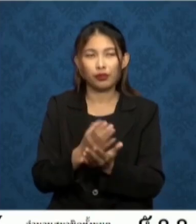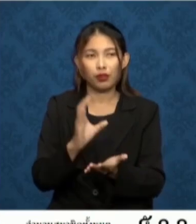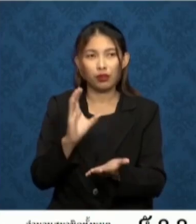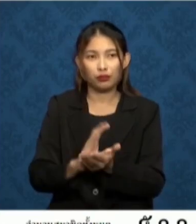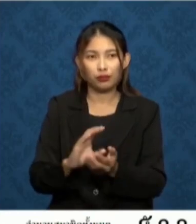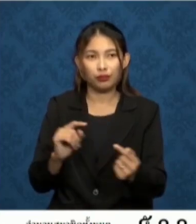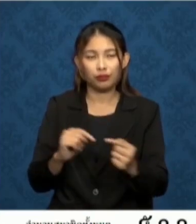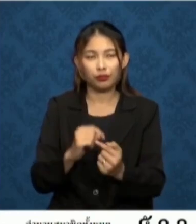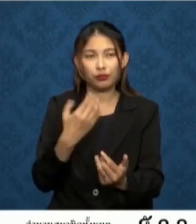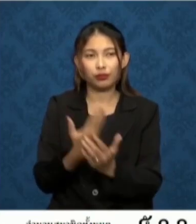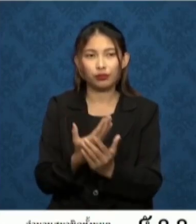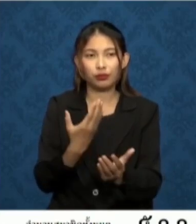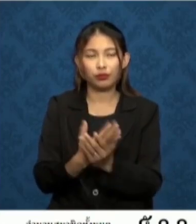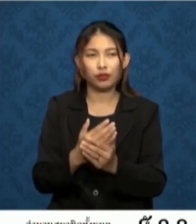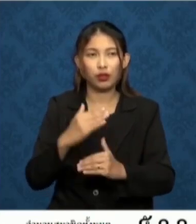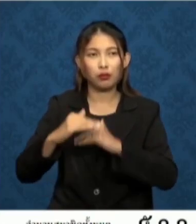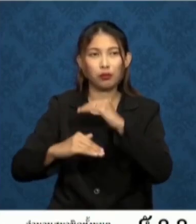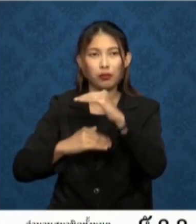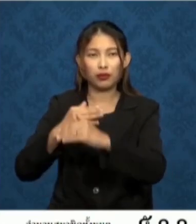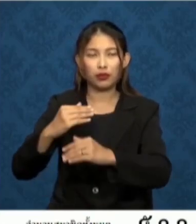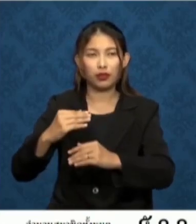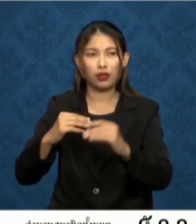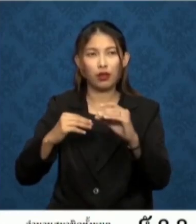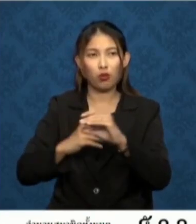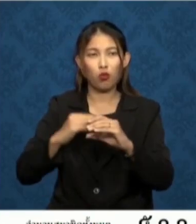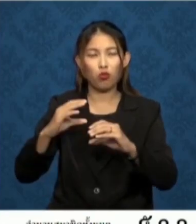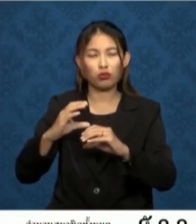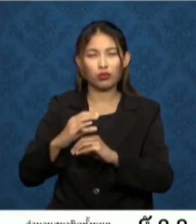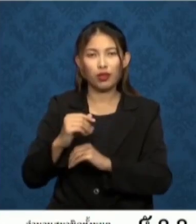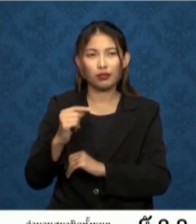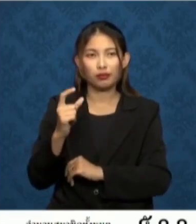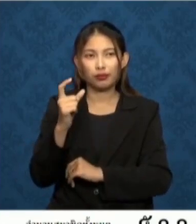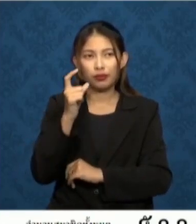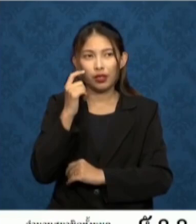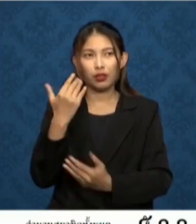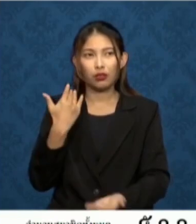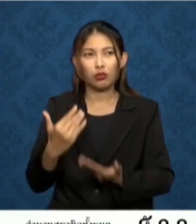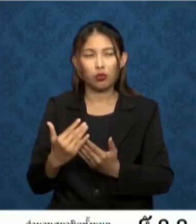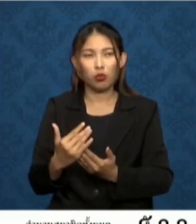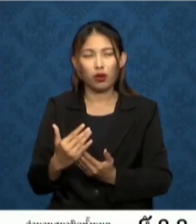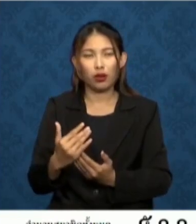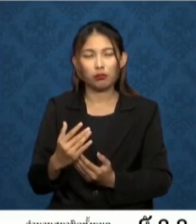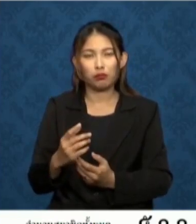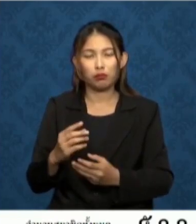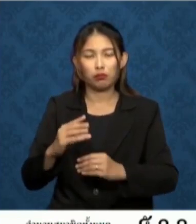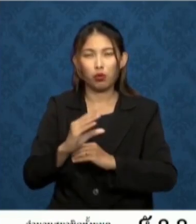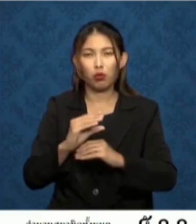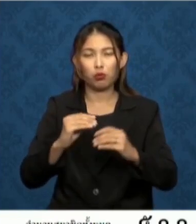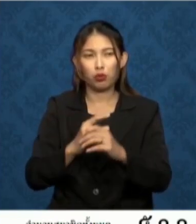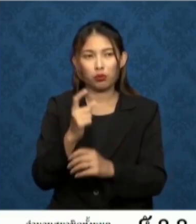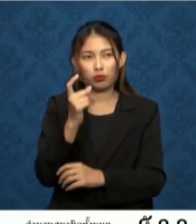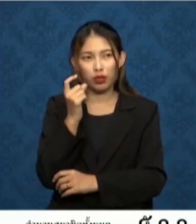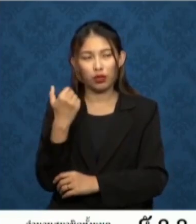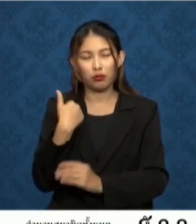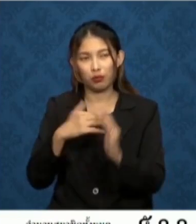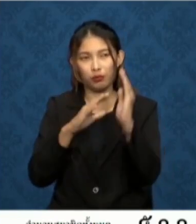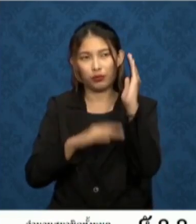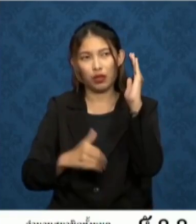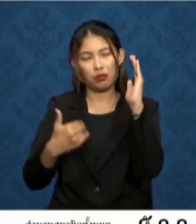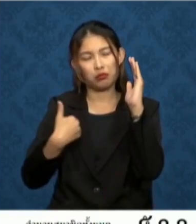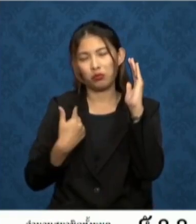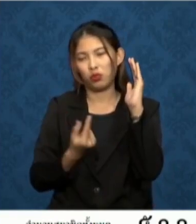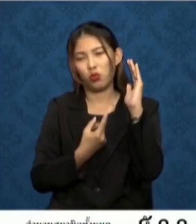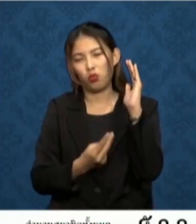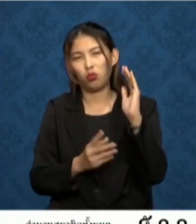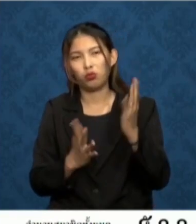ดยเฉพาะงบประมาณพัฒนาโครงสร้างขนาดใหญ่หรือที่เราเรียกว่าเมกะโปรเจกต์ในภาคใต้ถูกละเลย